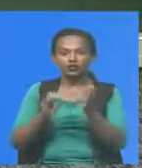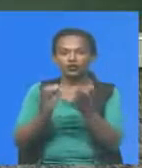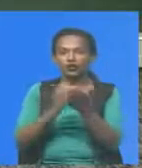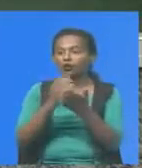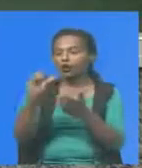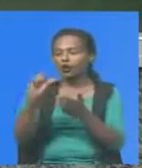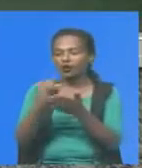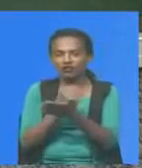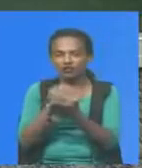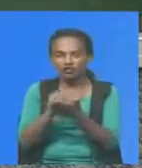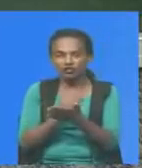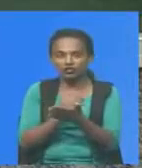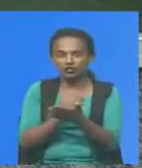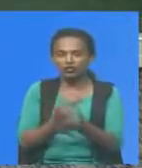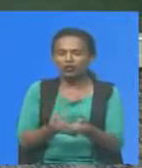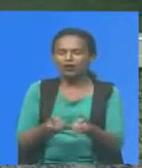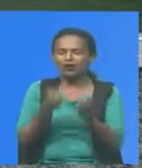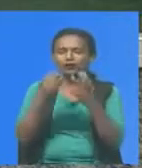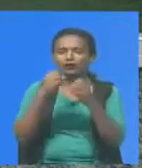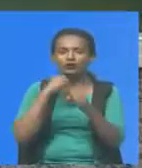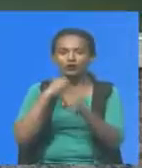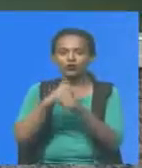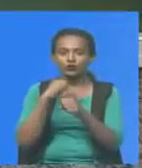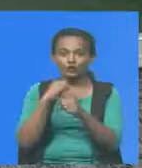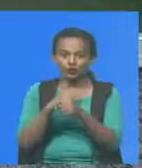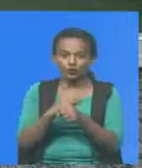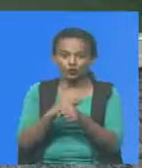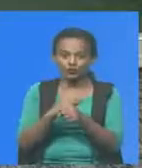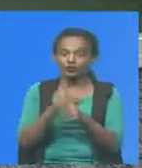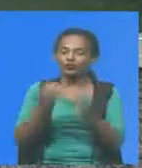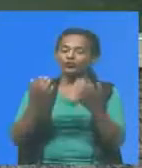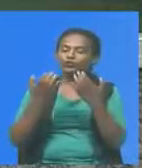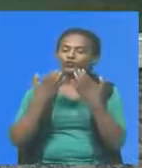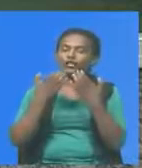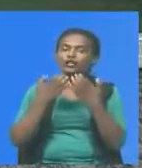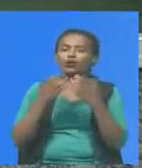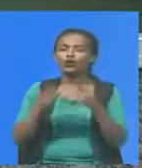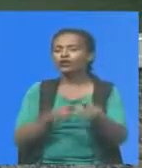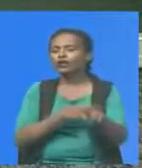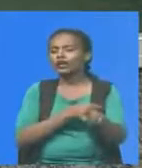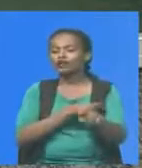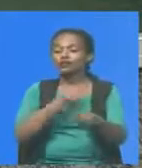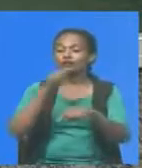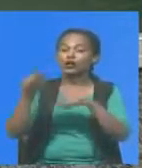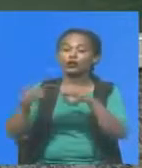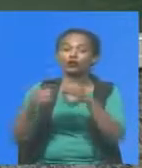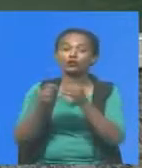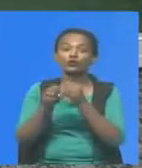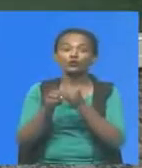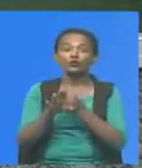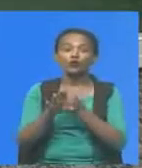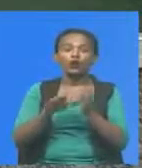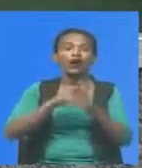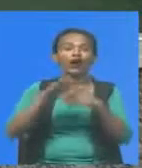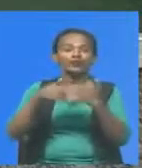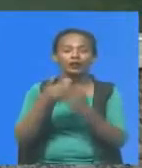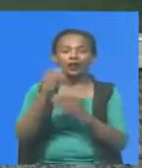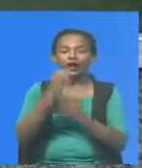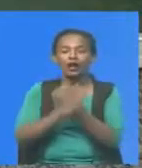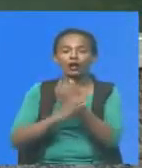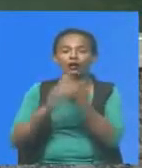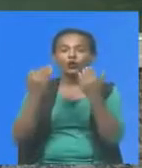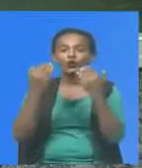ለማሳደግ በርካታ ስራዎች ቢሰሩም በተፈለገው ርቀት ተሂዶ ዘርፉ ለአጠቃላይ ሀገራዊ